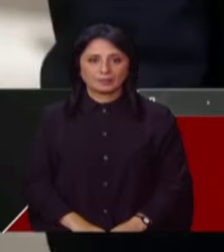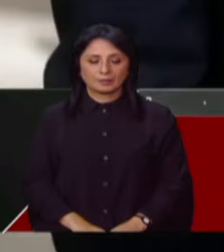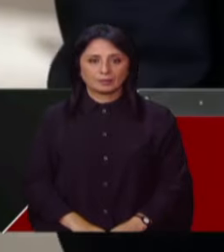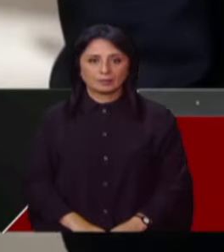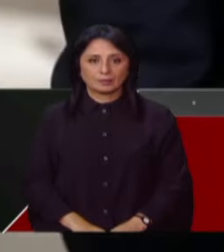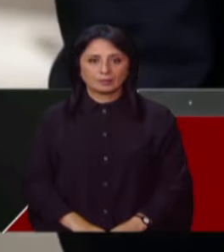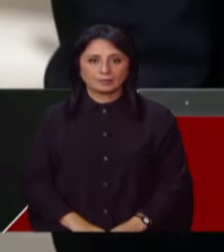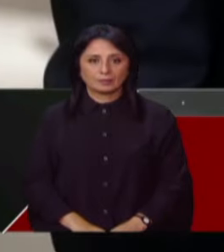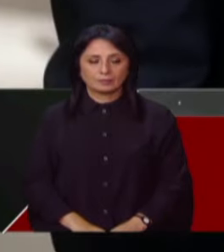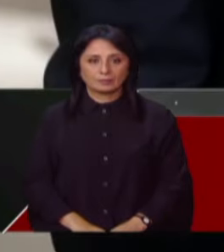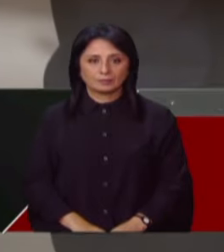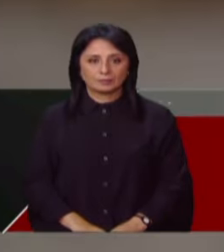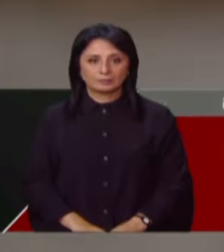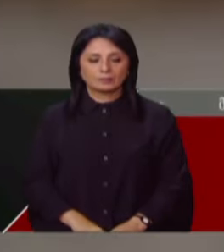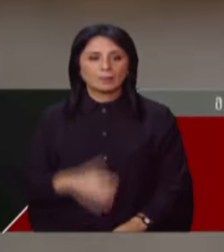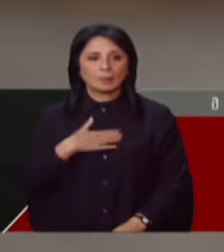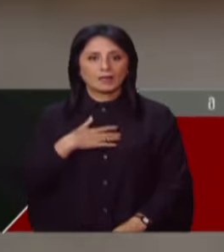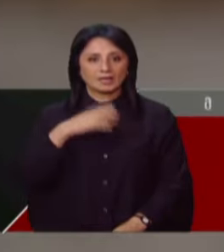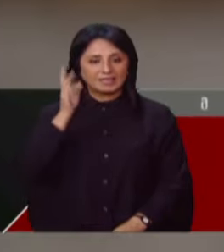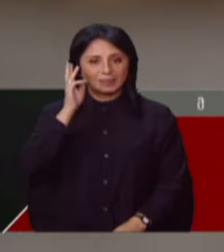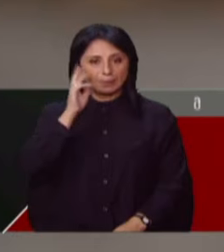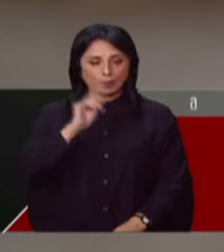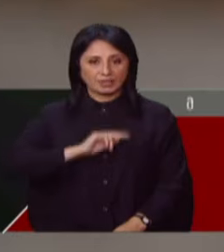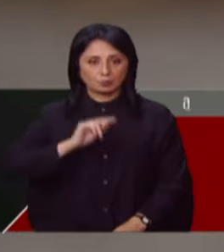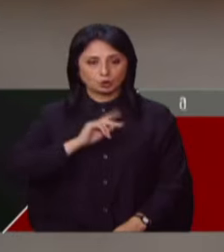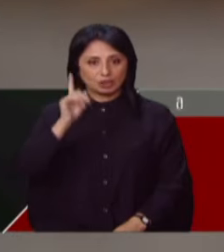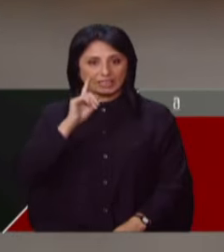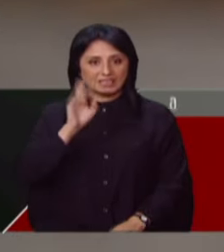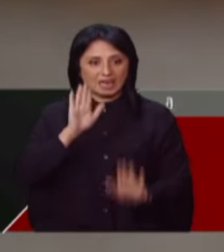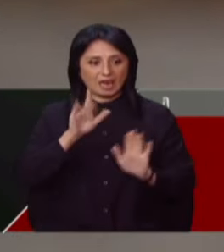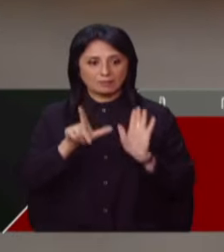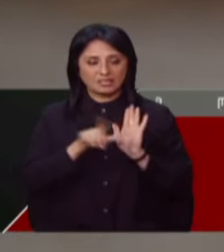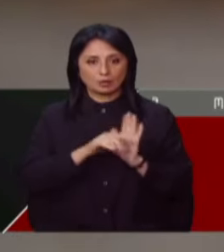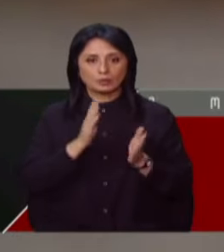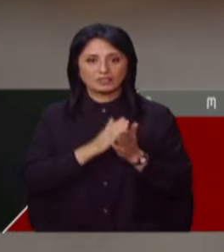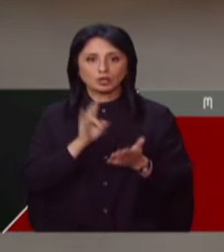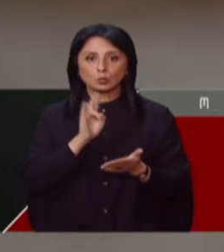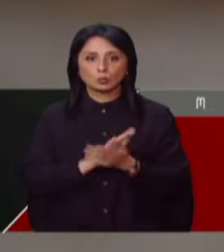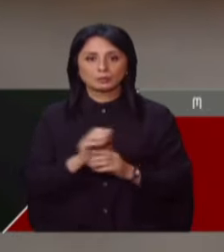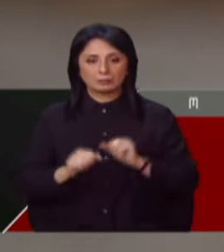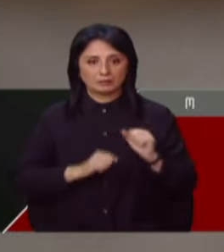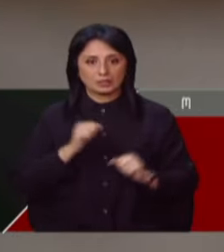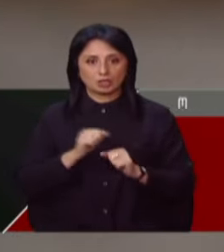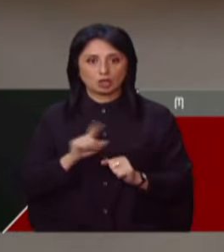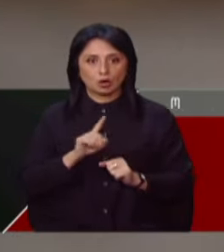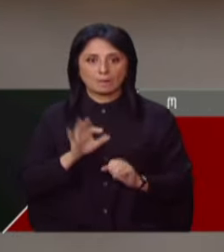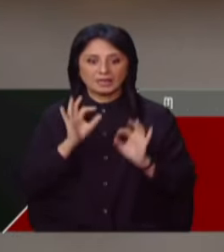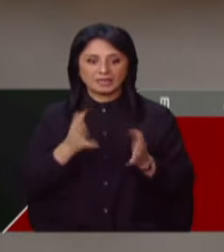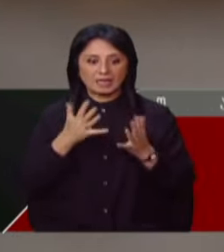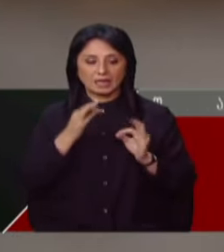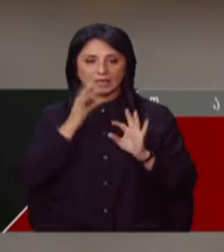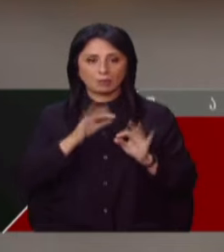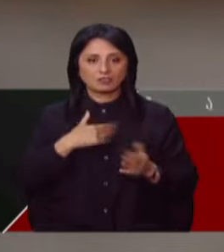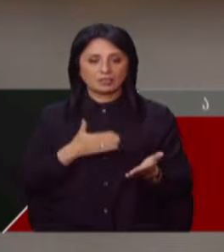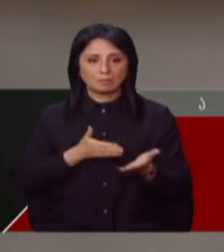Iran. But it seems that ჩვენი დიპლომატიური მუშაობა ისრაელის ხელმძღვანელობასთან არის მუდმივი მცდელობა, რომელსაც გამოვხატოთ